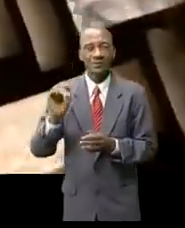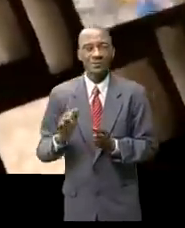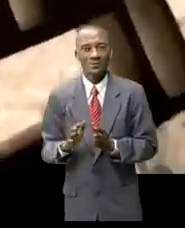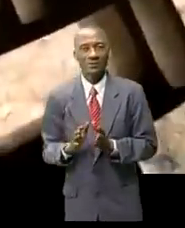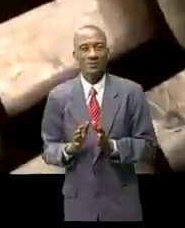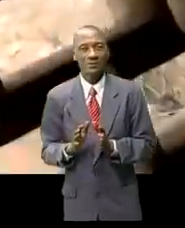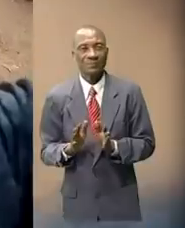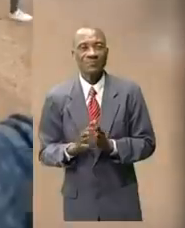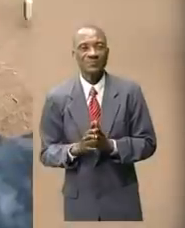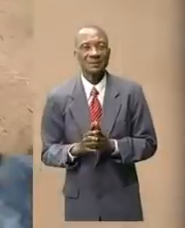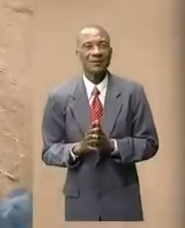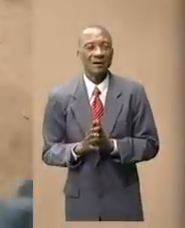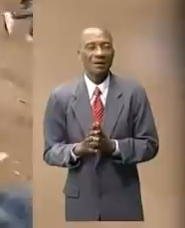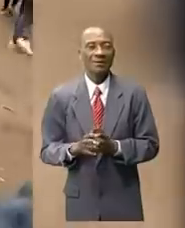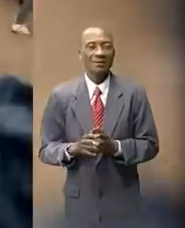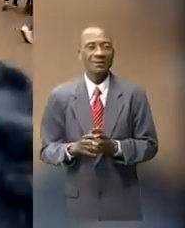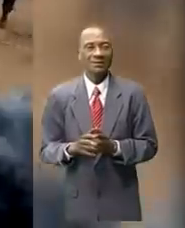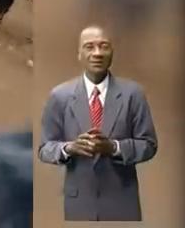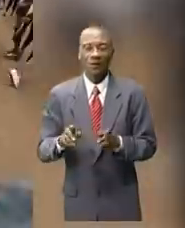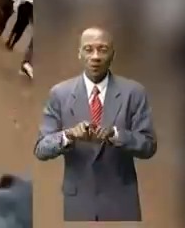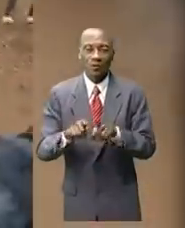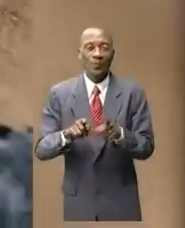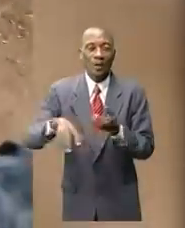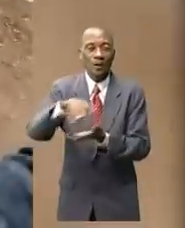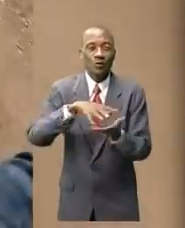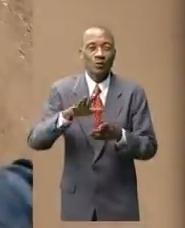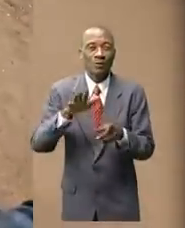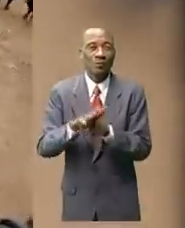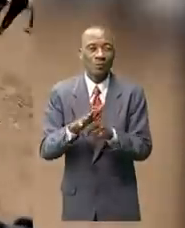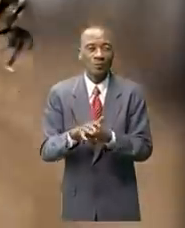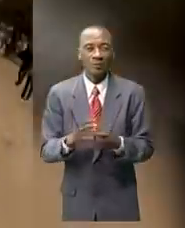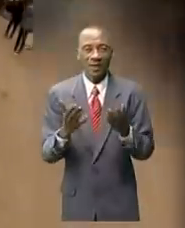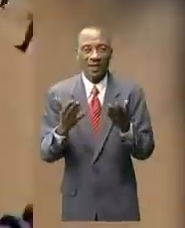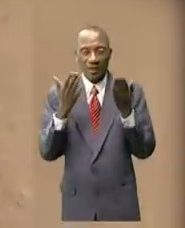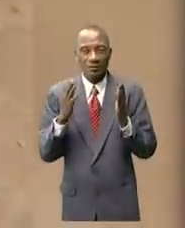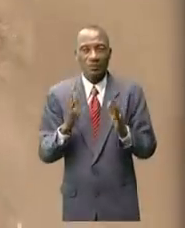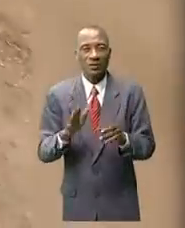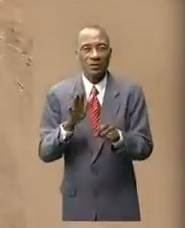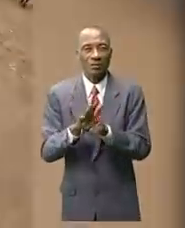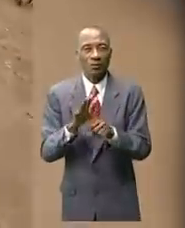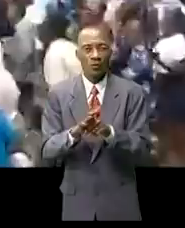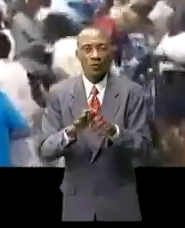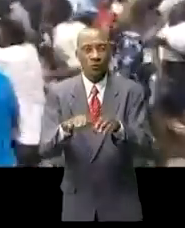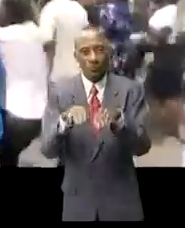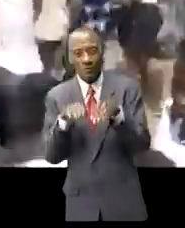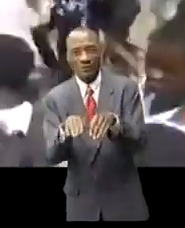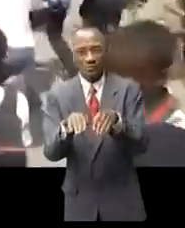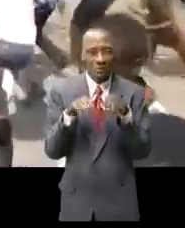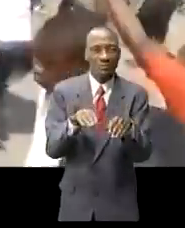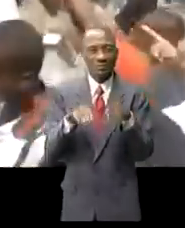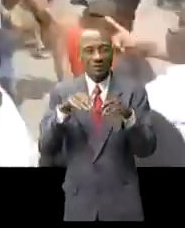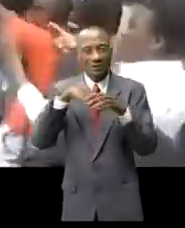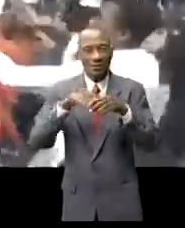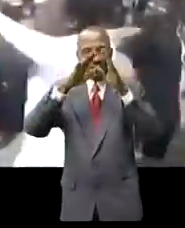Des cris. Vraisemblablement, d'autres étudiants se sont réfugiés dans les bâtiments. Il s'agit d'une manifestation en réaction